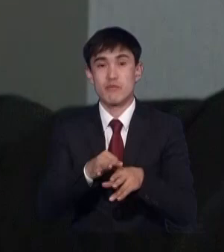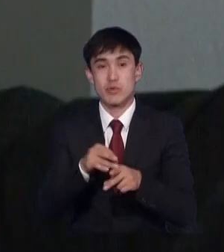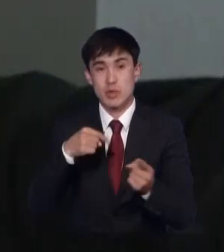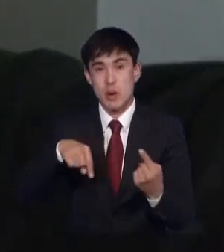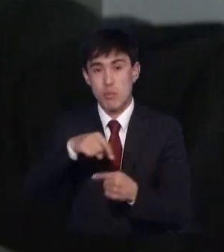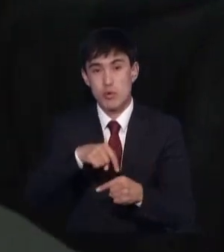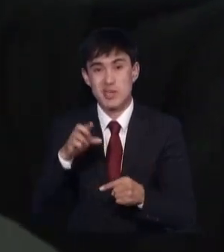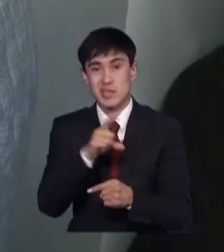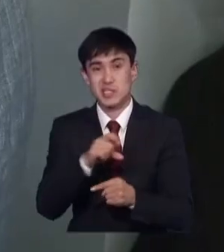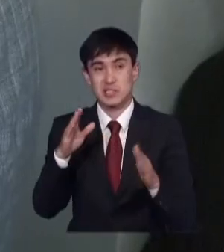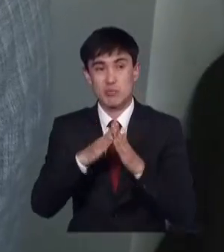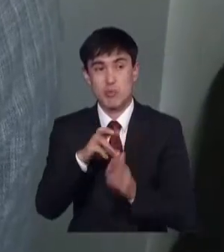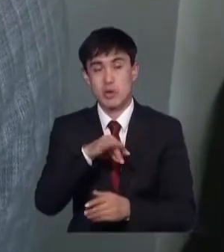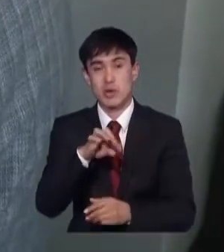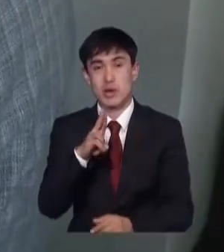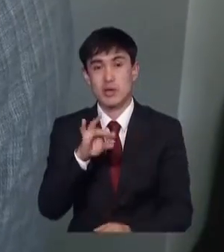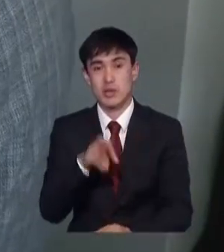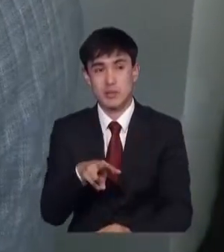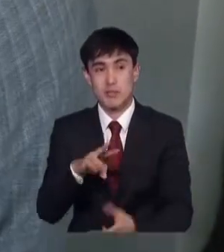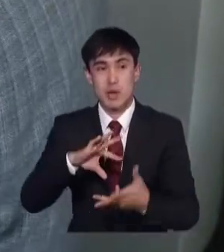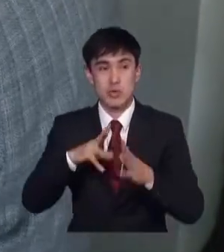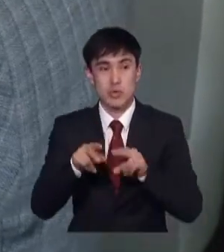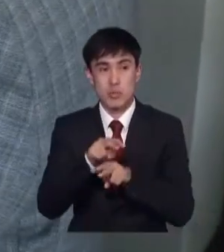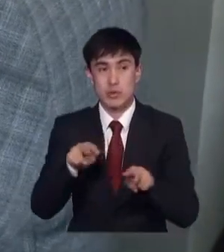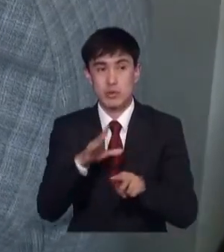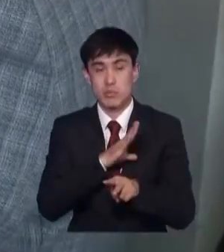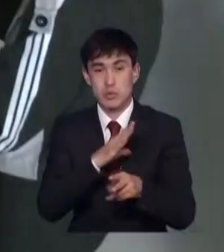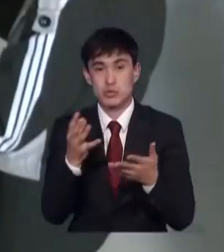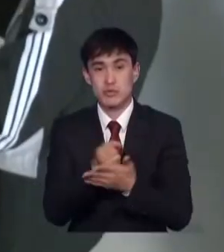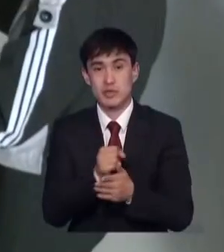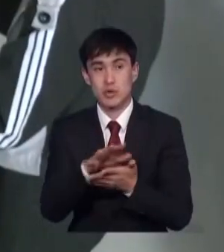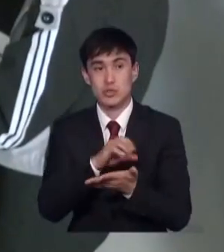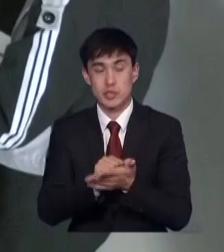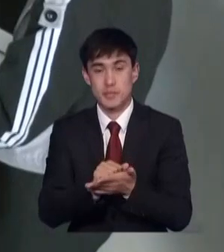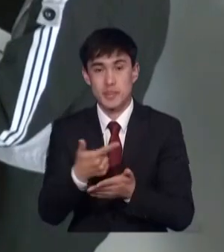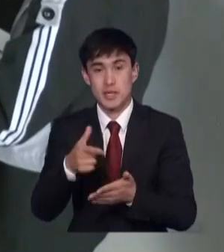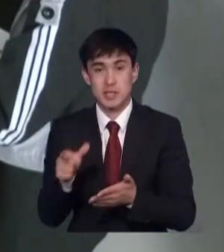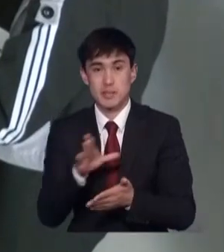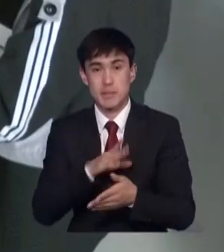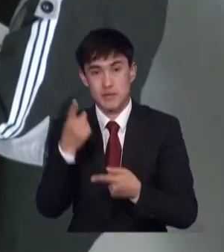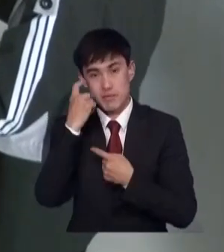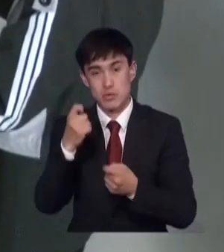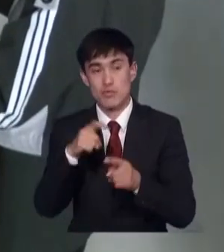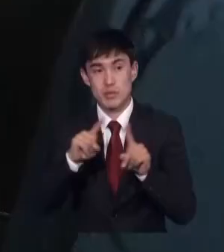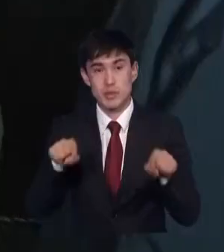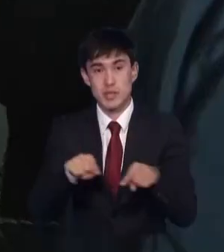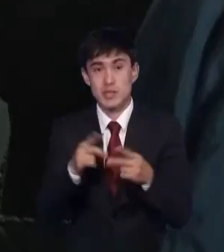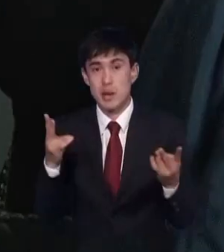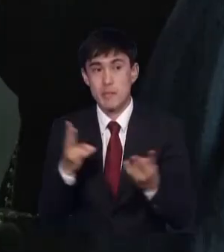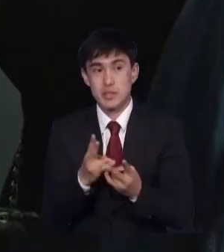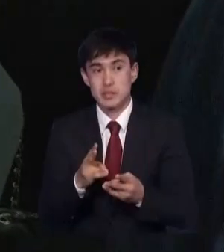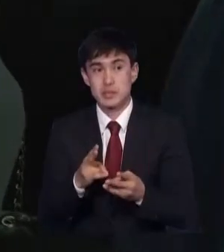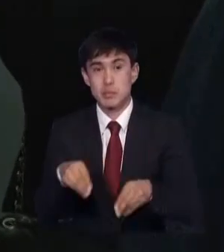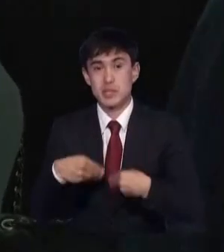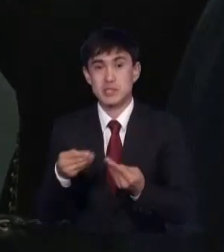обход многоквартирных домов в микрорайоне Каратал по итогам мониторинга был установлен ряд нарушений гражданам было выдано уведомление о необходимости